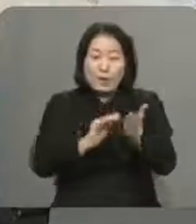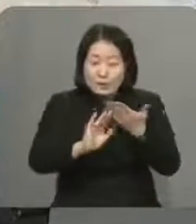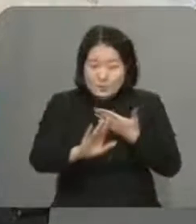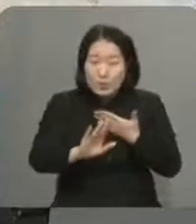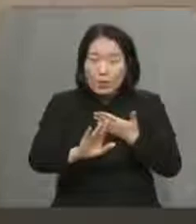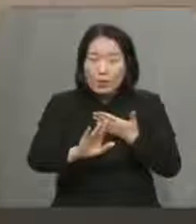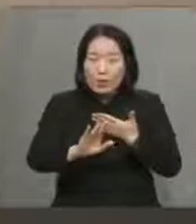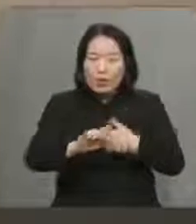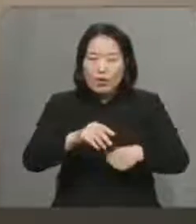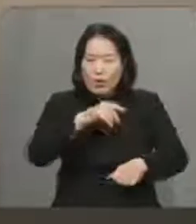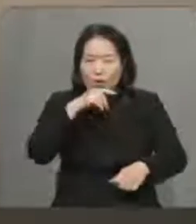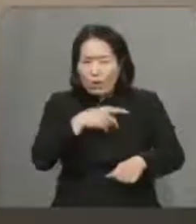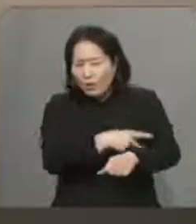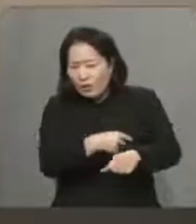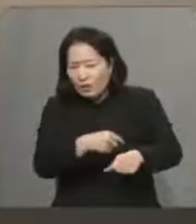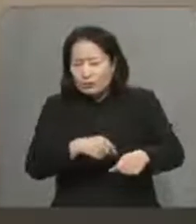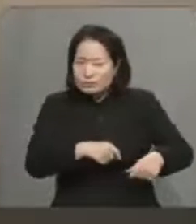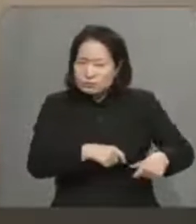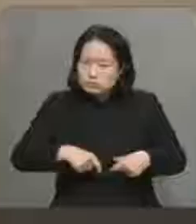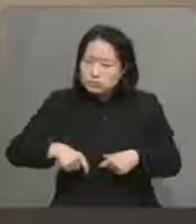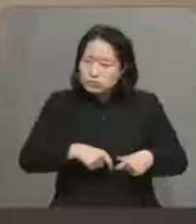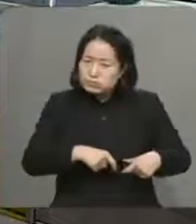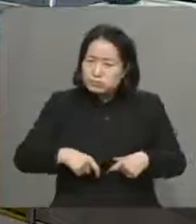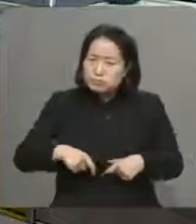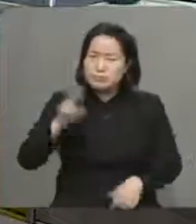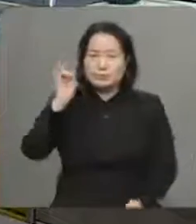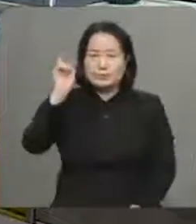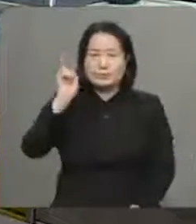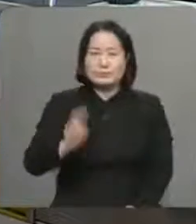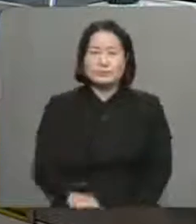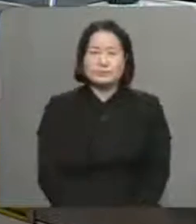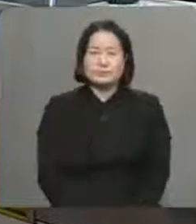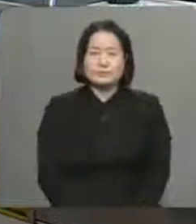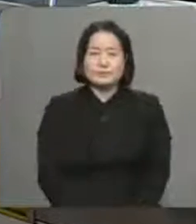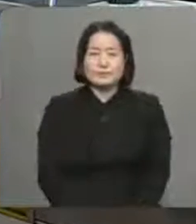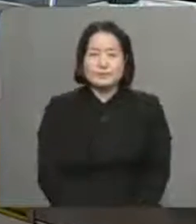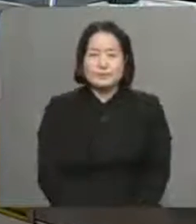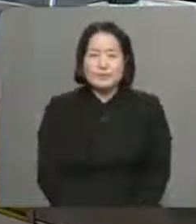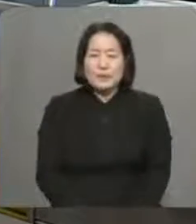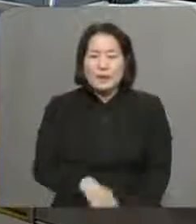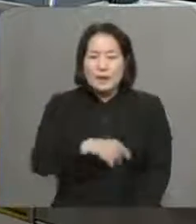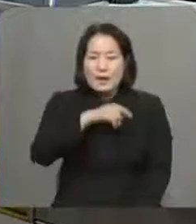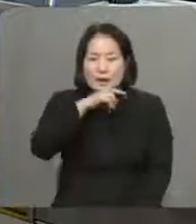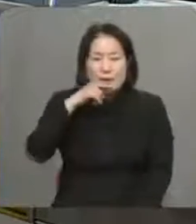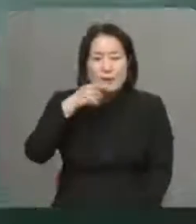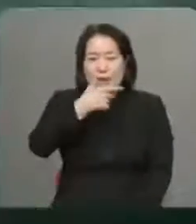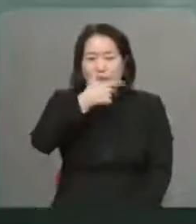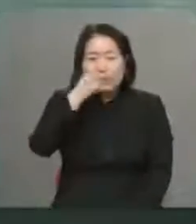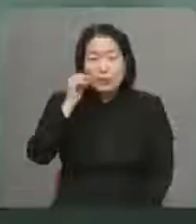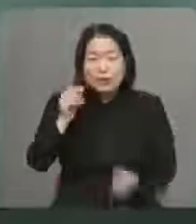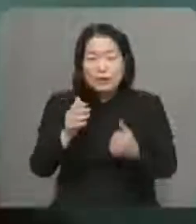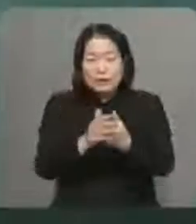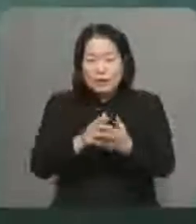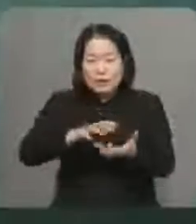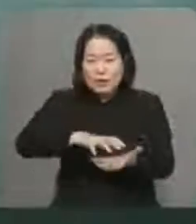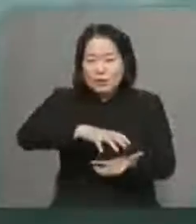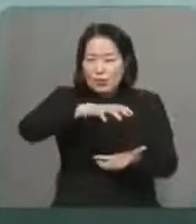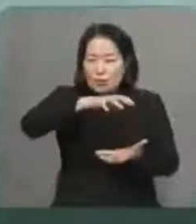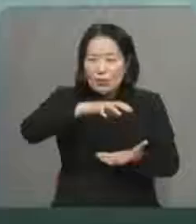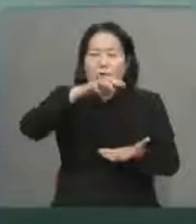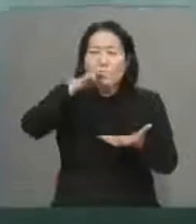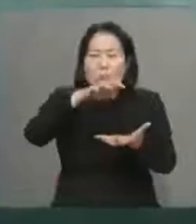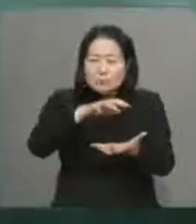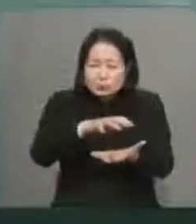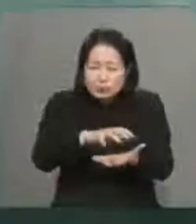꺼리는 움직임 까지 더해져 있기 때문으로 추정 합니다 헌혈이 줄면서 혈액 보유량 도 크게 줄었습니다